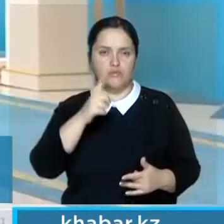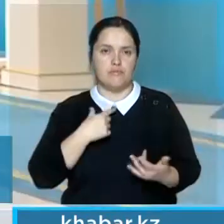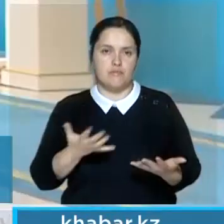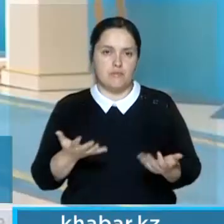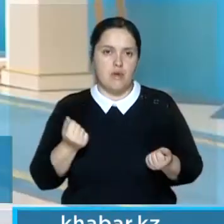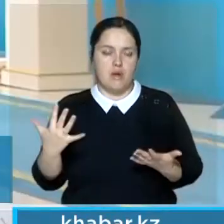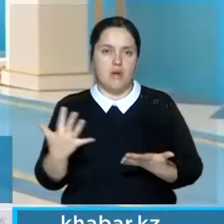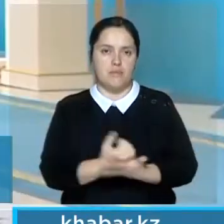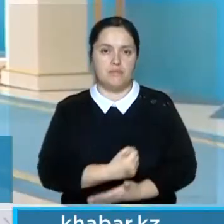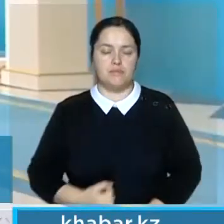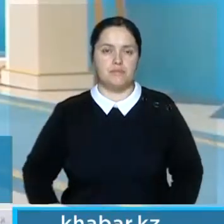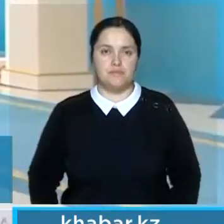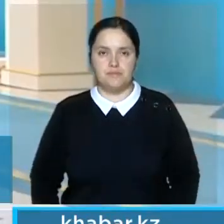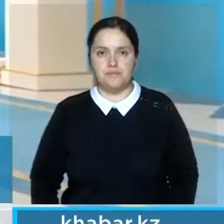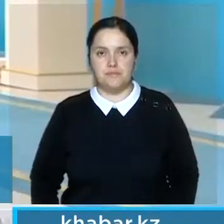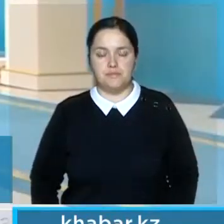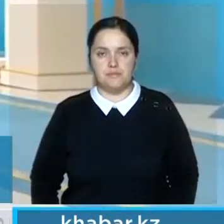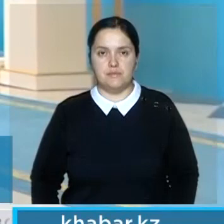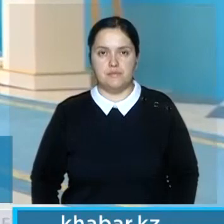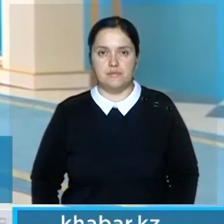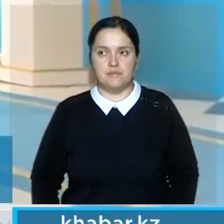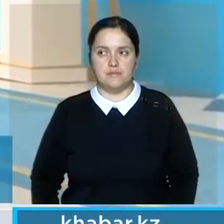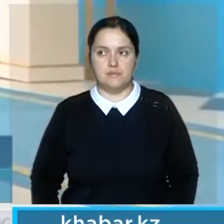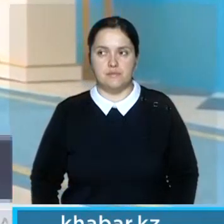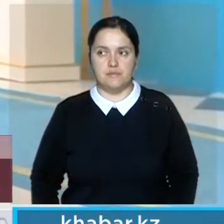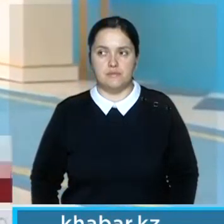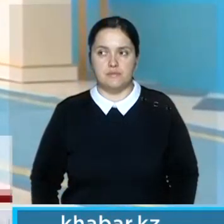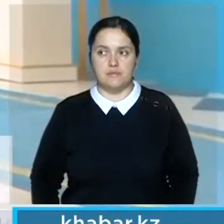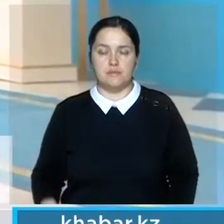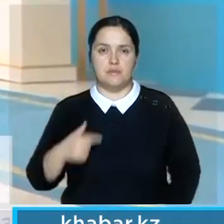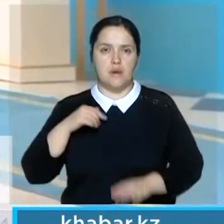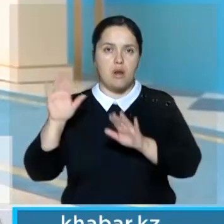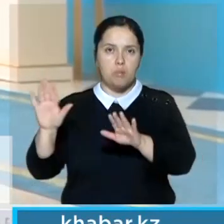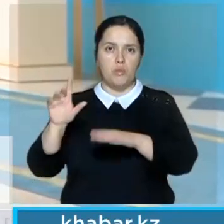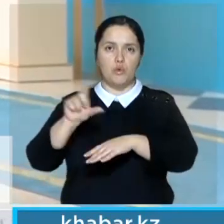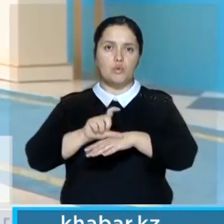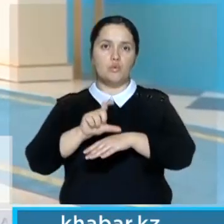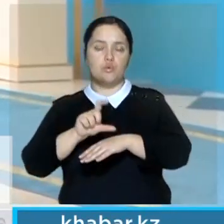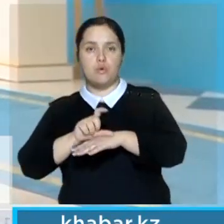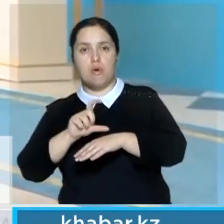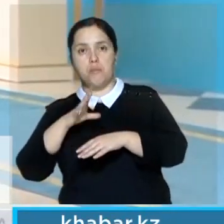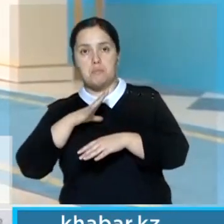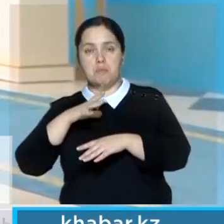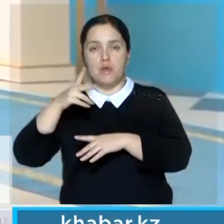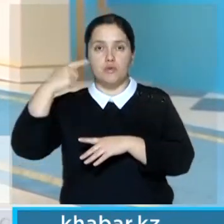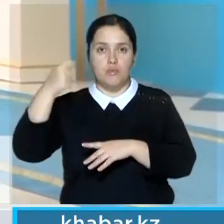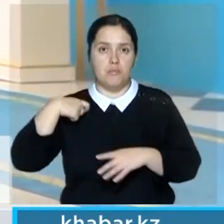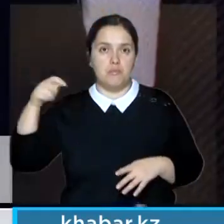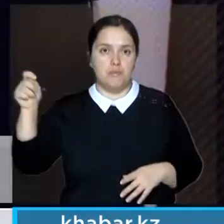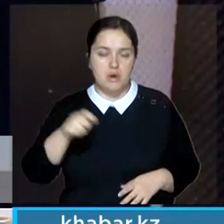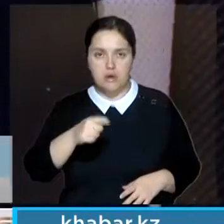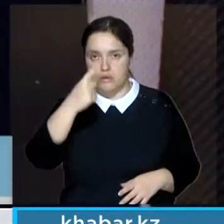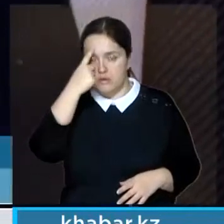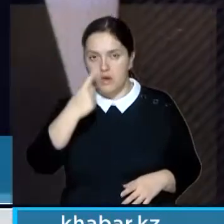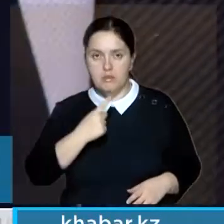звание. Приехал со съемок, месяц находился в Турции на съемках. Прилетел и сообщили буквально